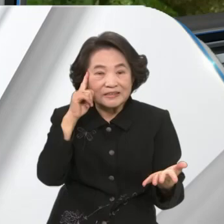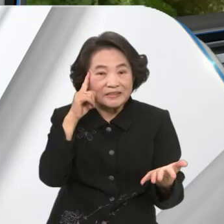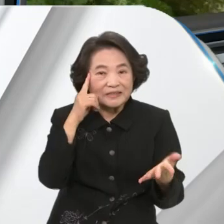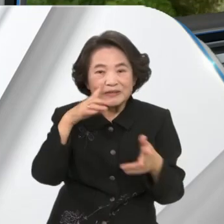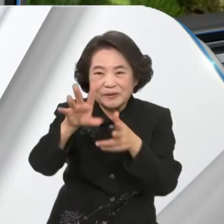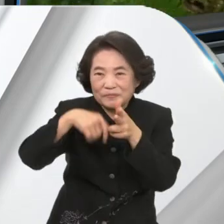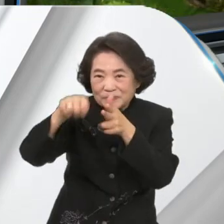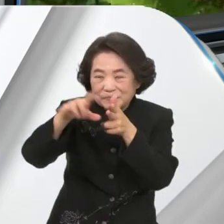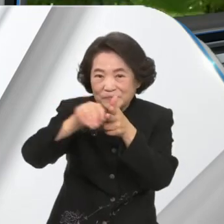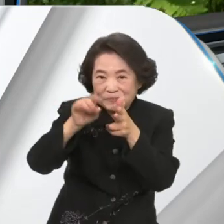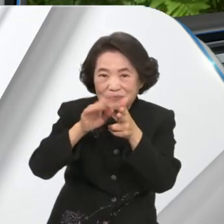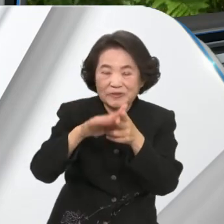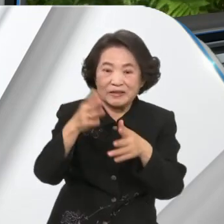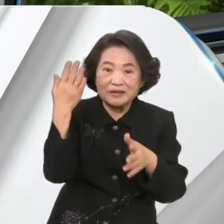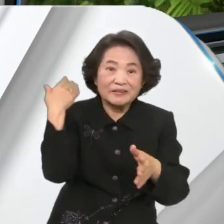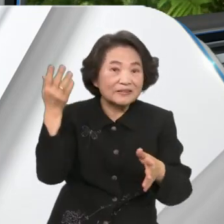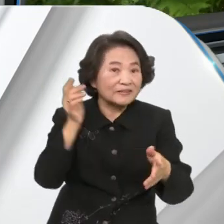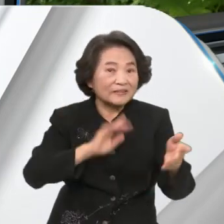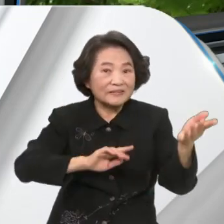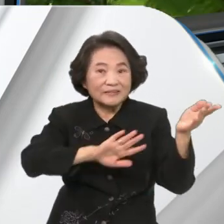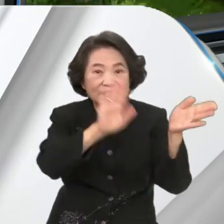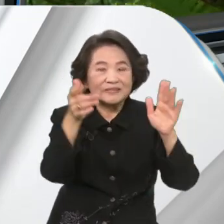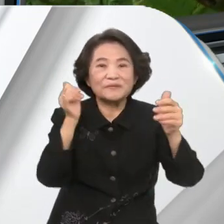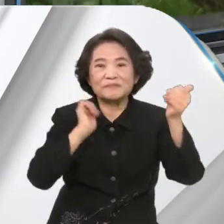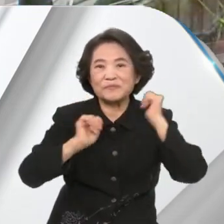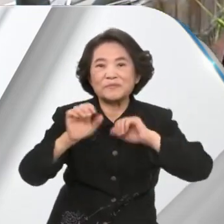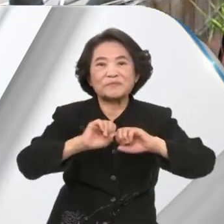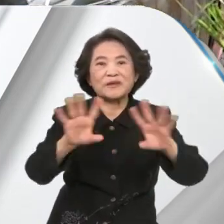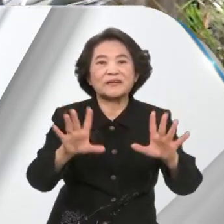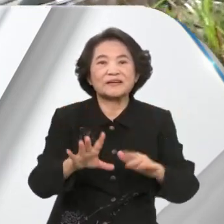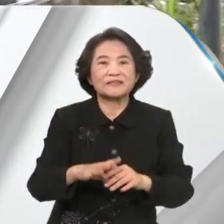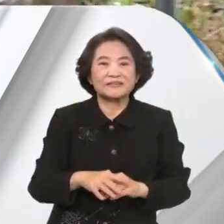下去看那个精彩的头摆。